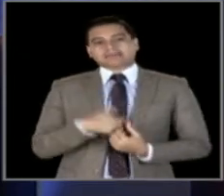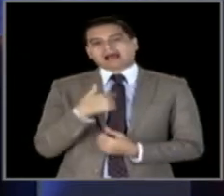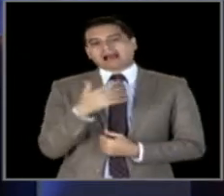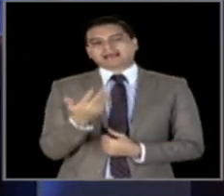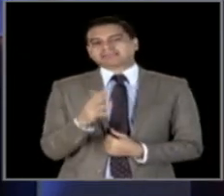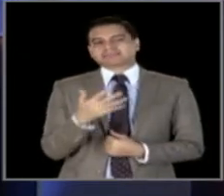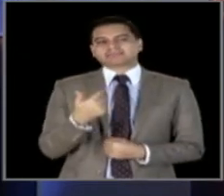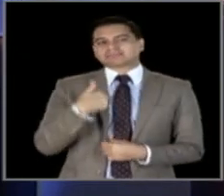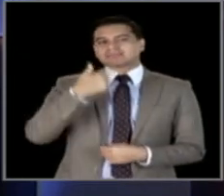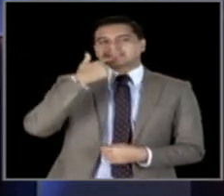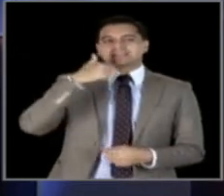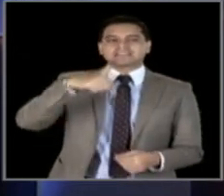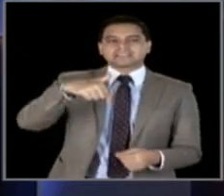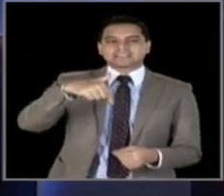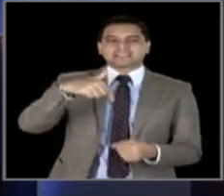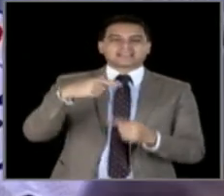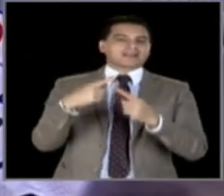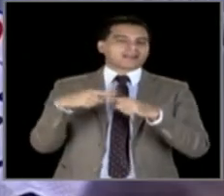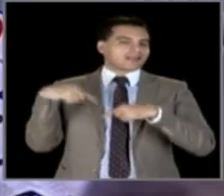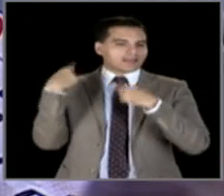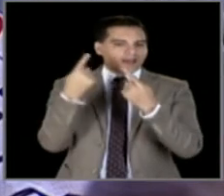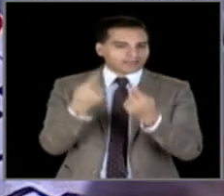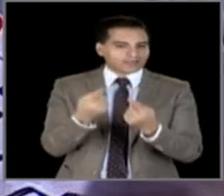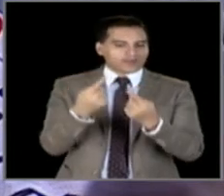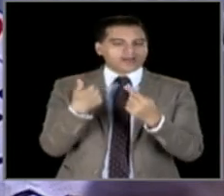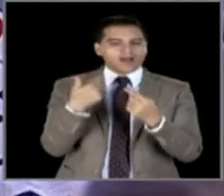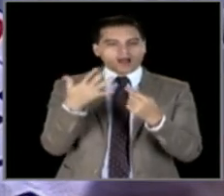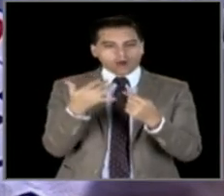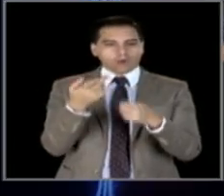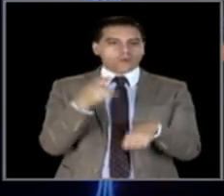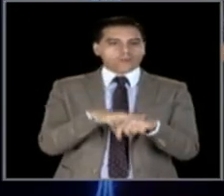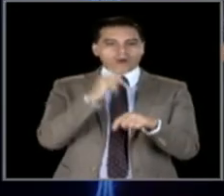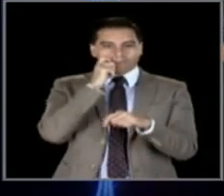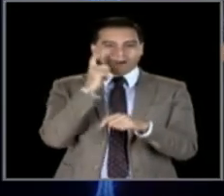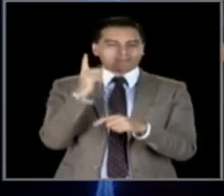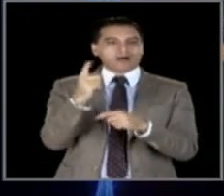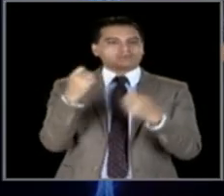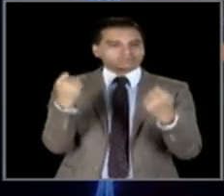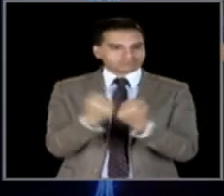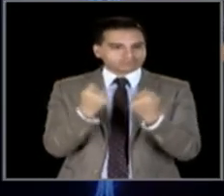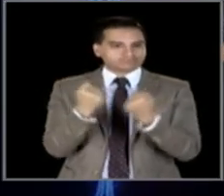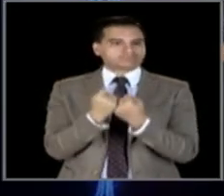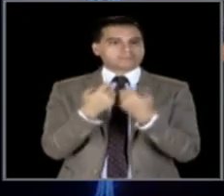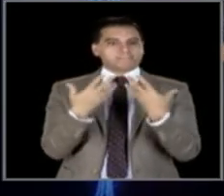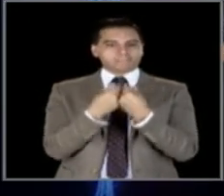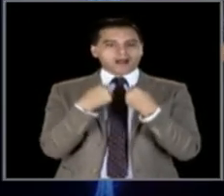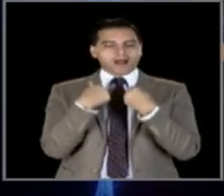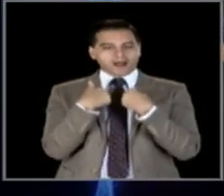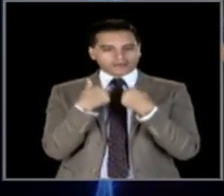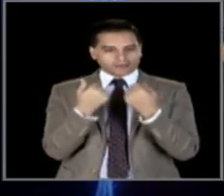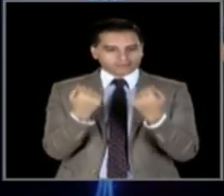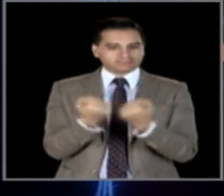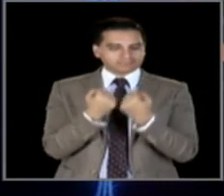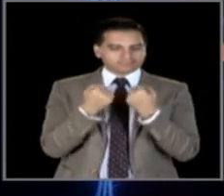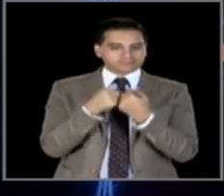جدا، يعني من وأنا 6 سنين بصراحة، كان أخويا وبابايا هم اللي ليهم الفضل في علموه. في إن أنا أتقن. الحمد